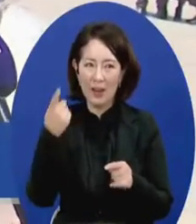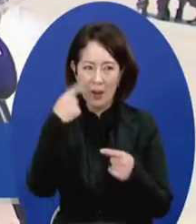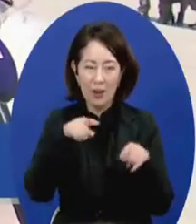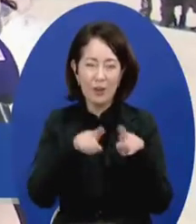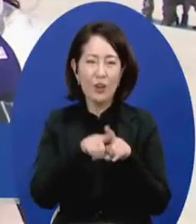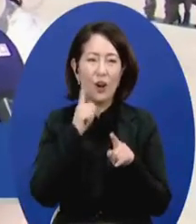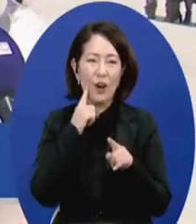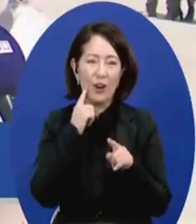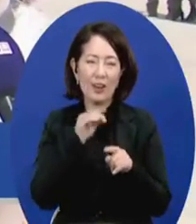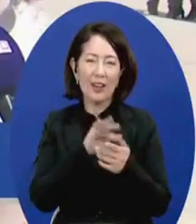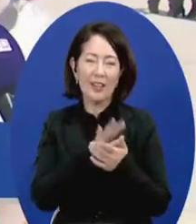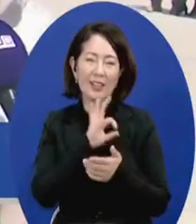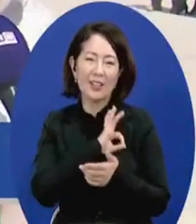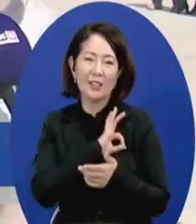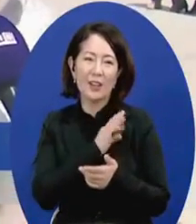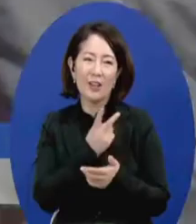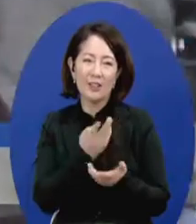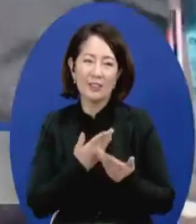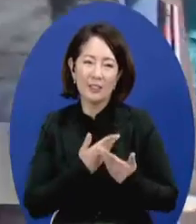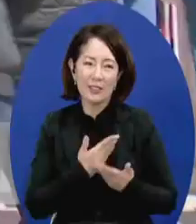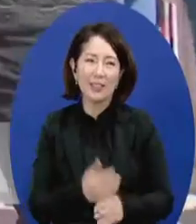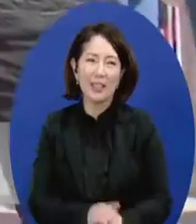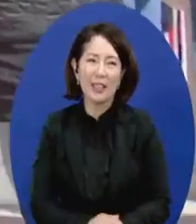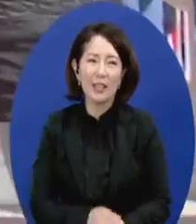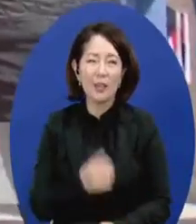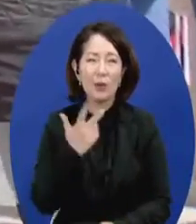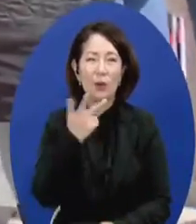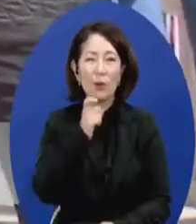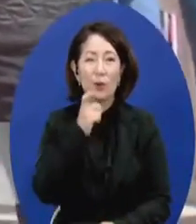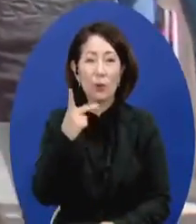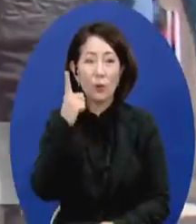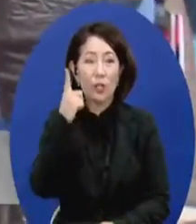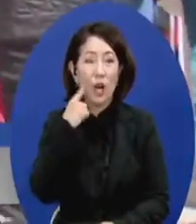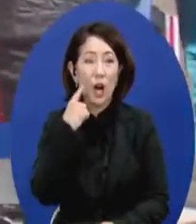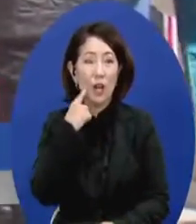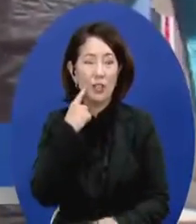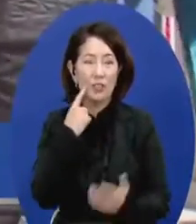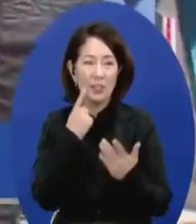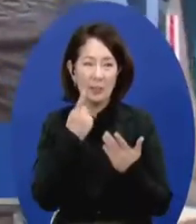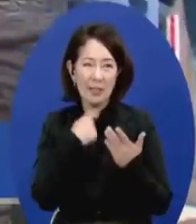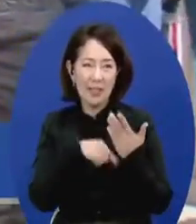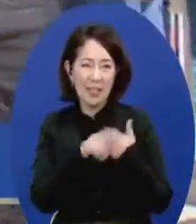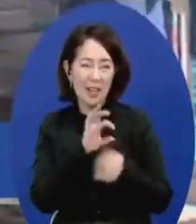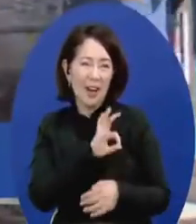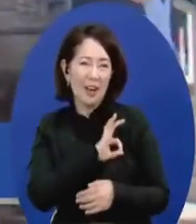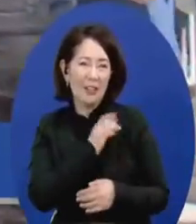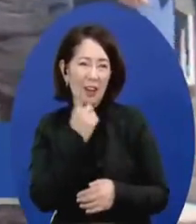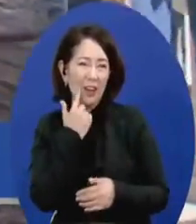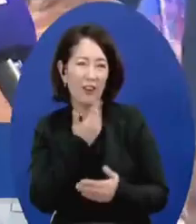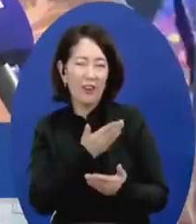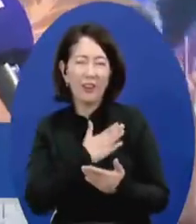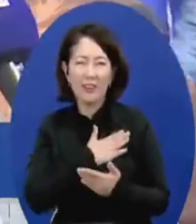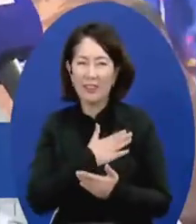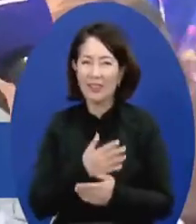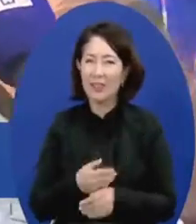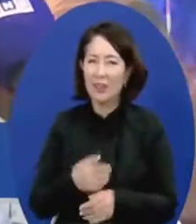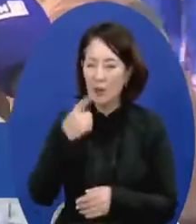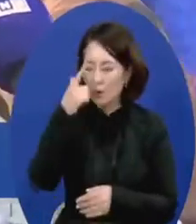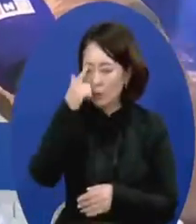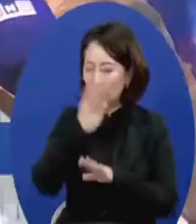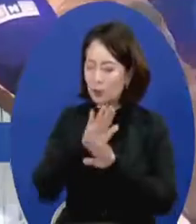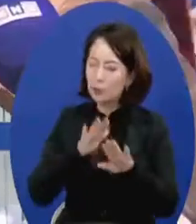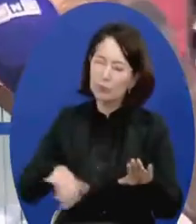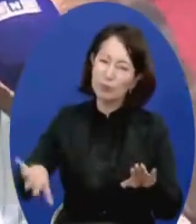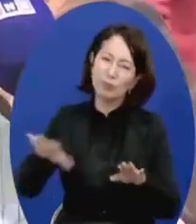гарсан. Тэгээ алдарт ихийн 2 дугаар одог зүйлээ. Би 3 хүү 1 охинтой. Тэгээд энэ маны одонгийн охин. Монголын